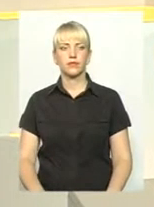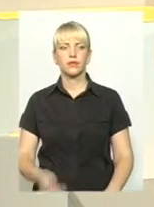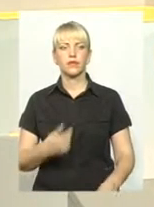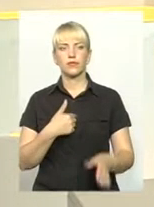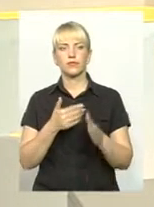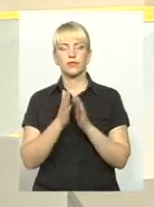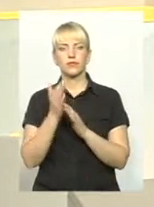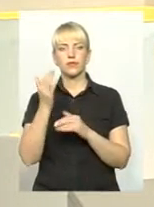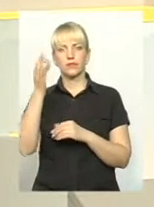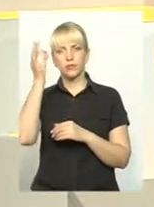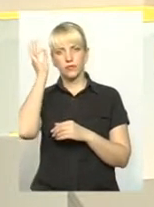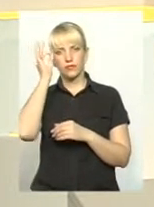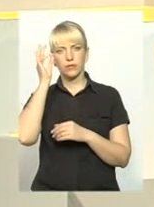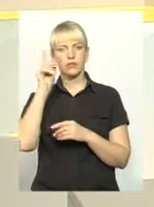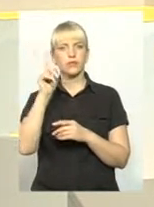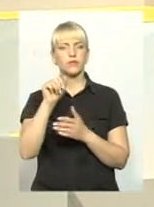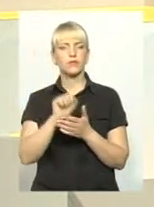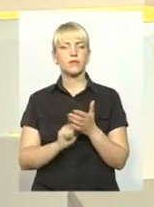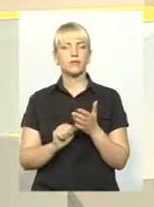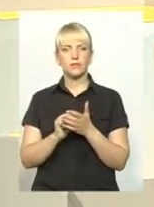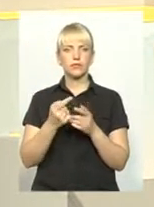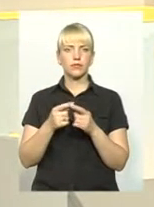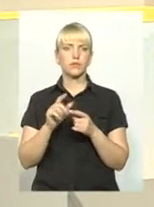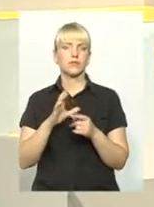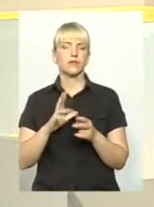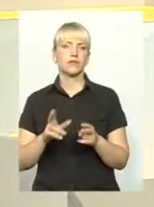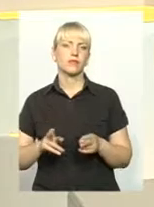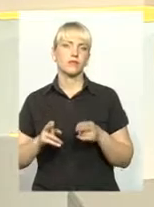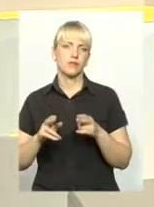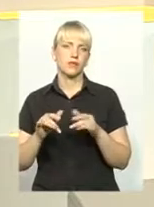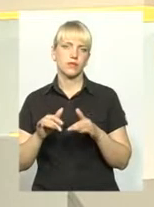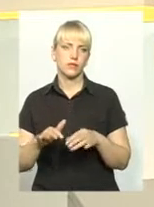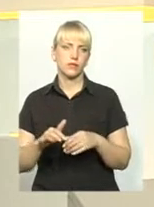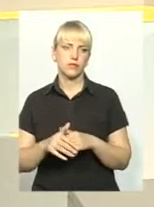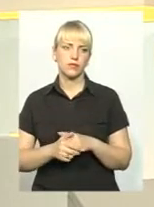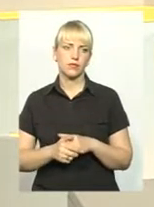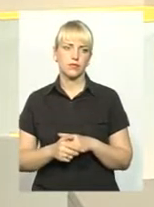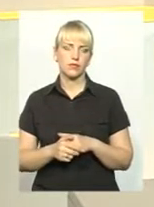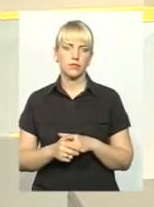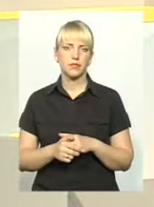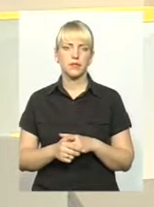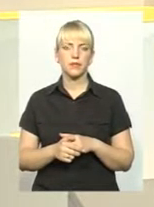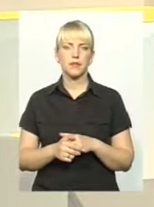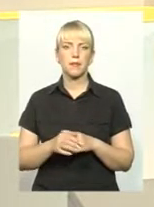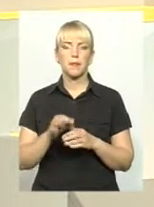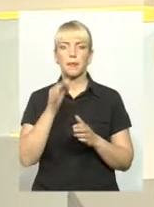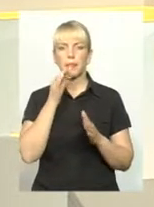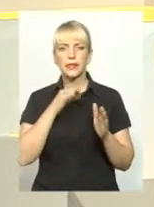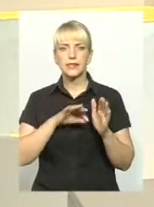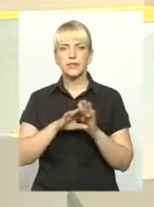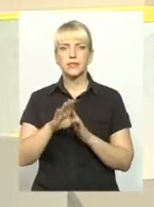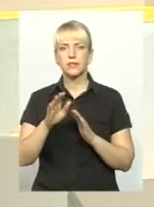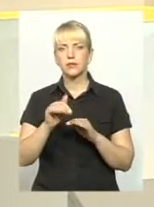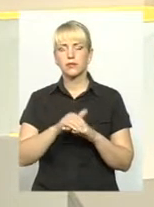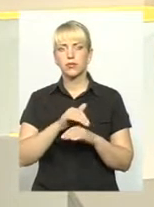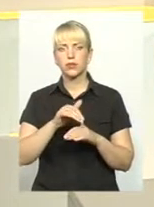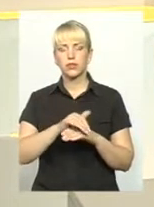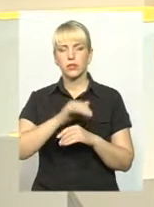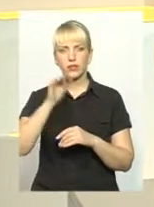вас нагадати, з приводу чого було порушене кримінальне провадження. Не слышно вас. Підкажіть, будь ласка,